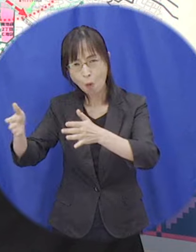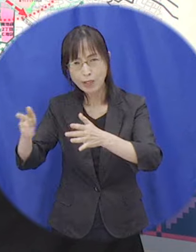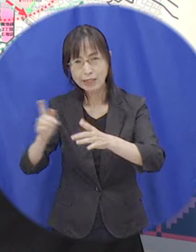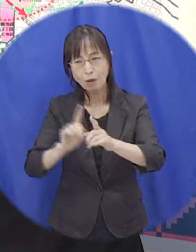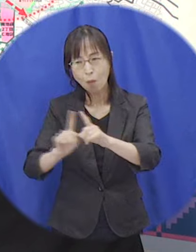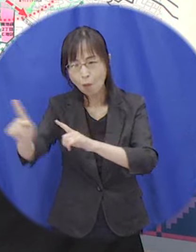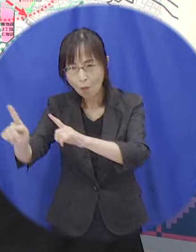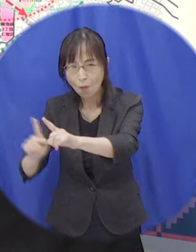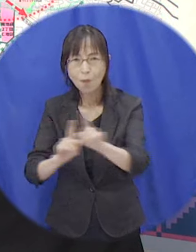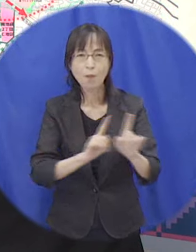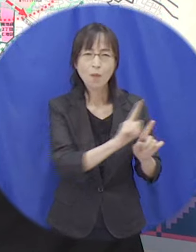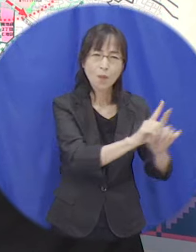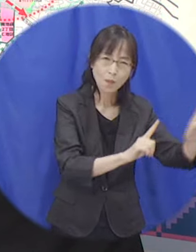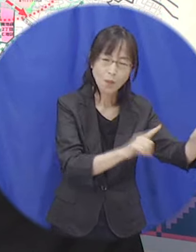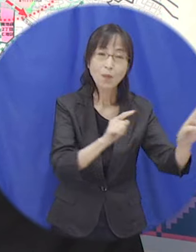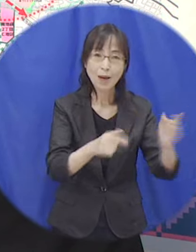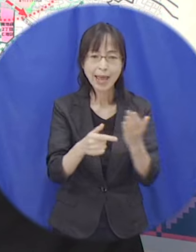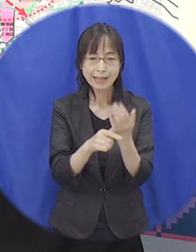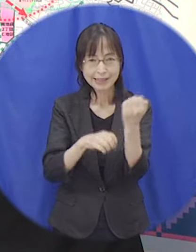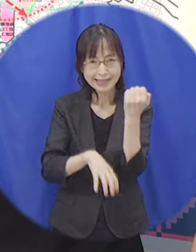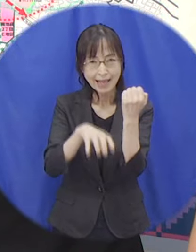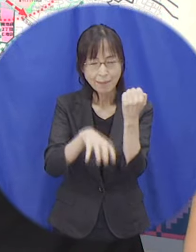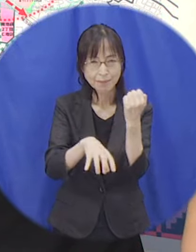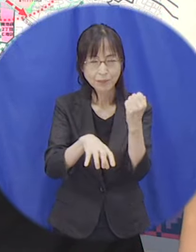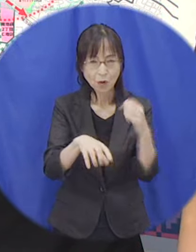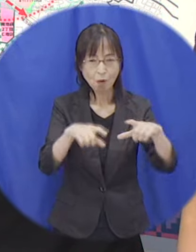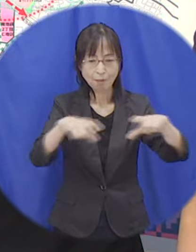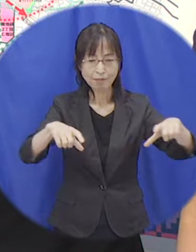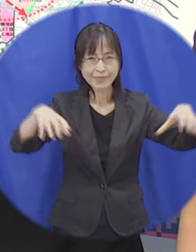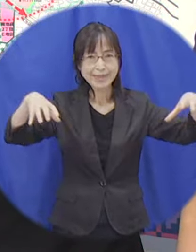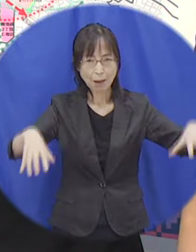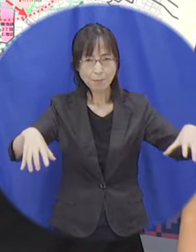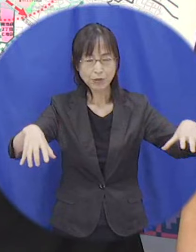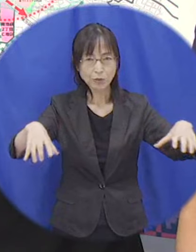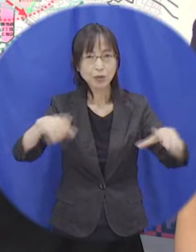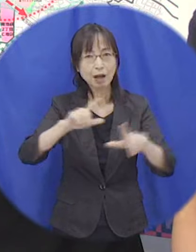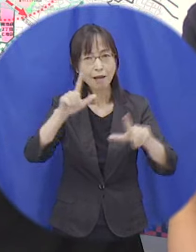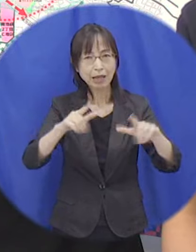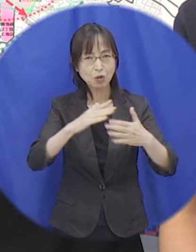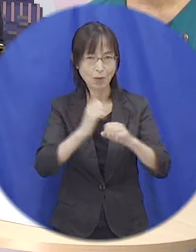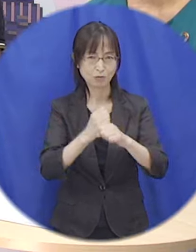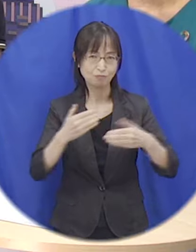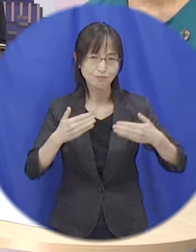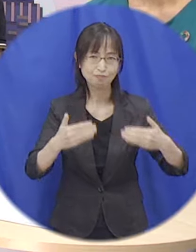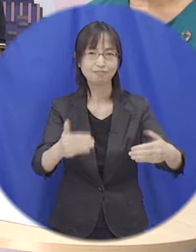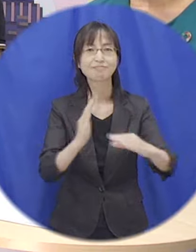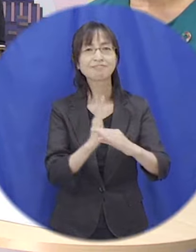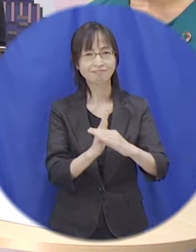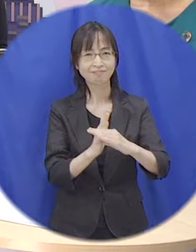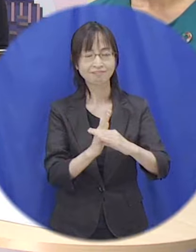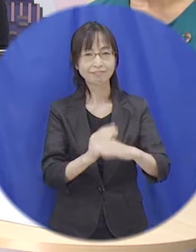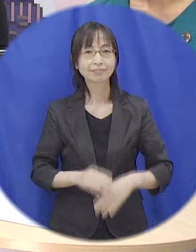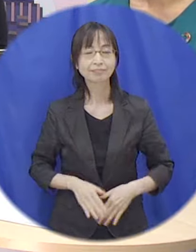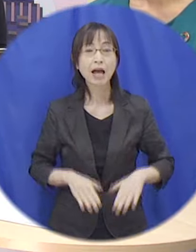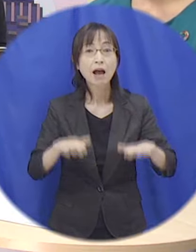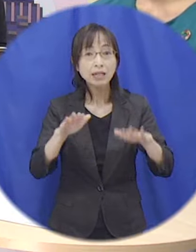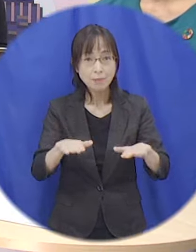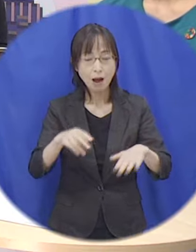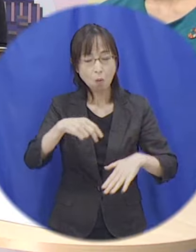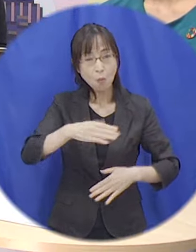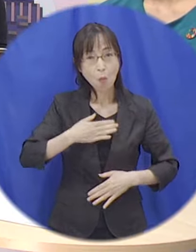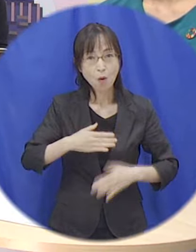大する駅を起点としたダンベル型の街づくりというものを進めています。 はい、なぜ今ウ